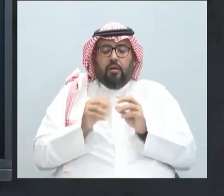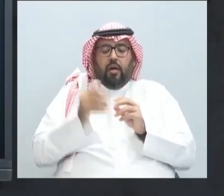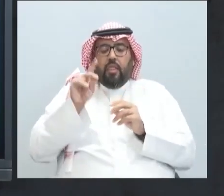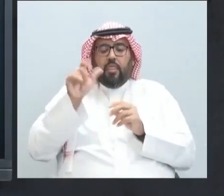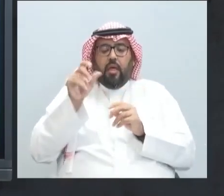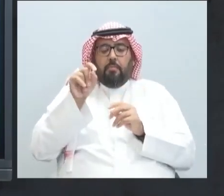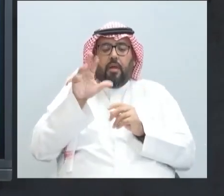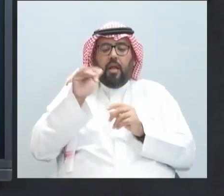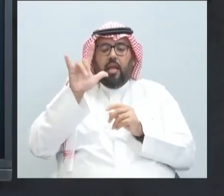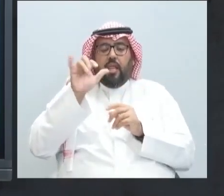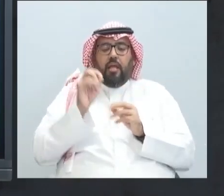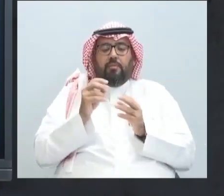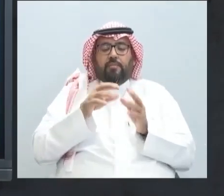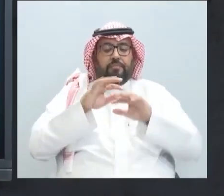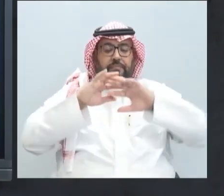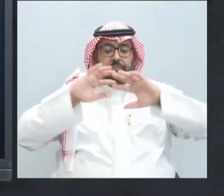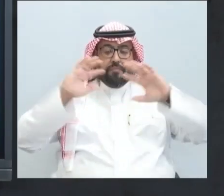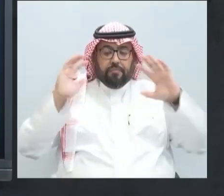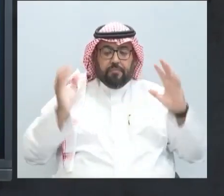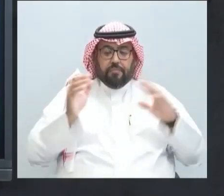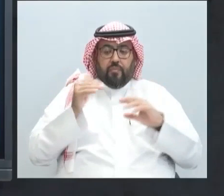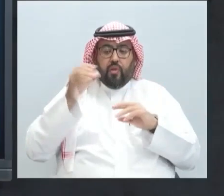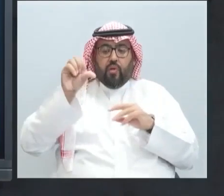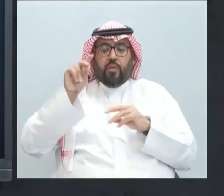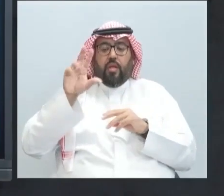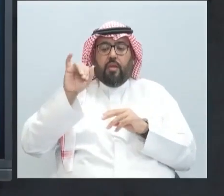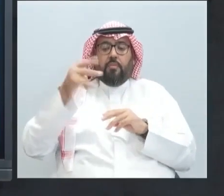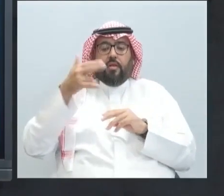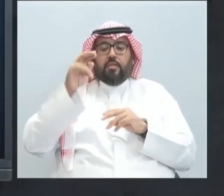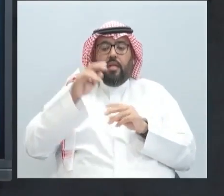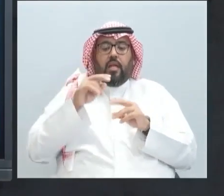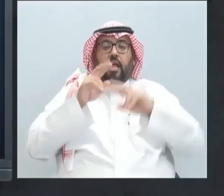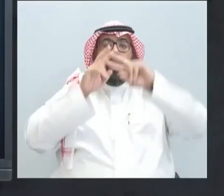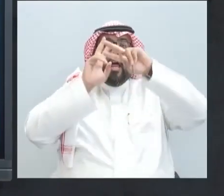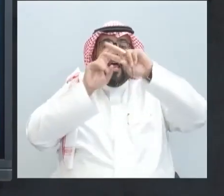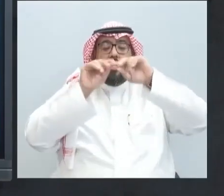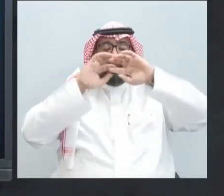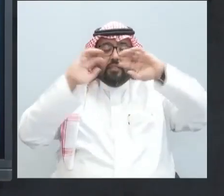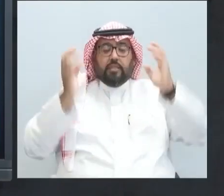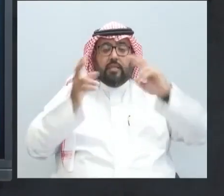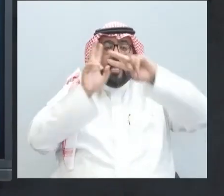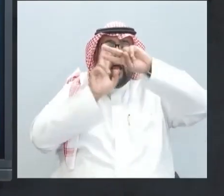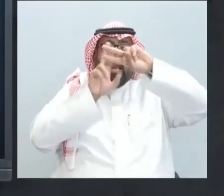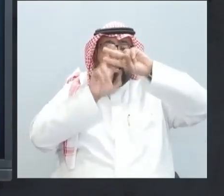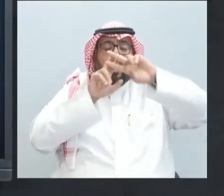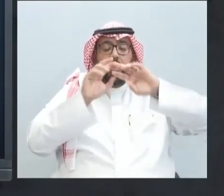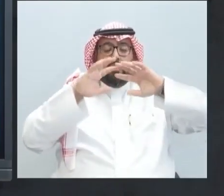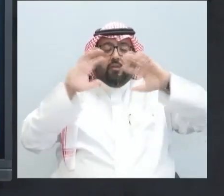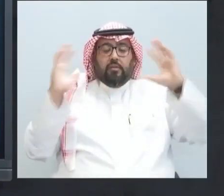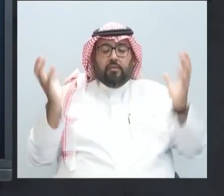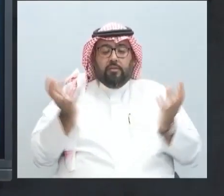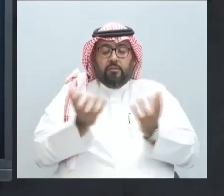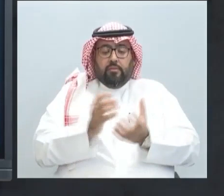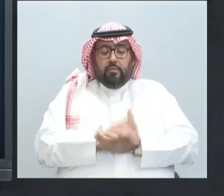الخليه ايضا تحوي خيوط المغزل كذلك تحوي الالياف النجميه التي احاطت بالمركز في اقطاب